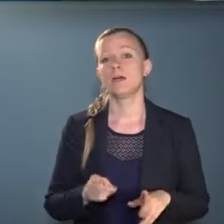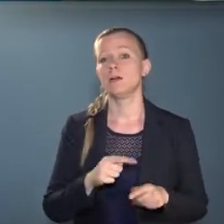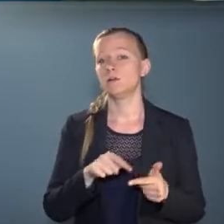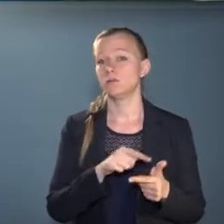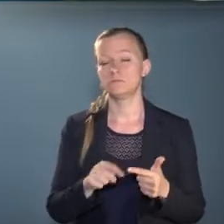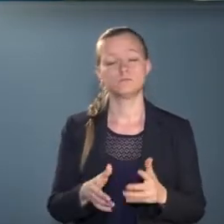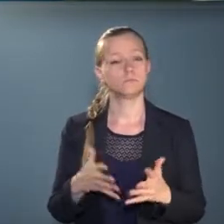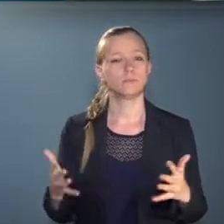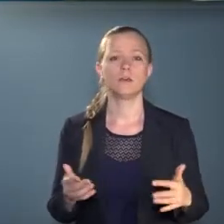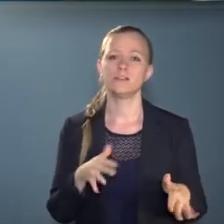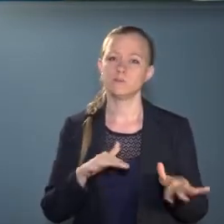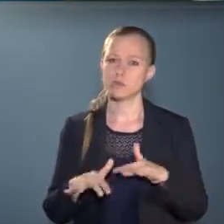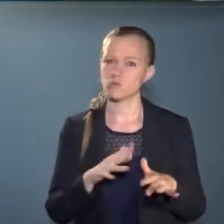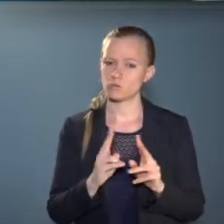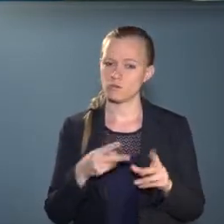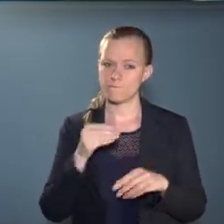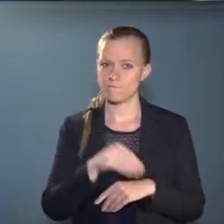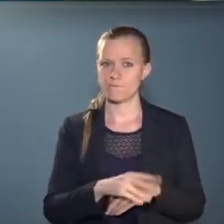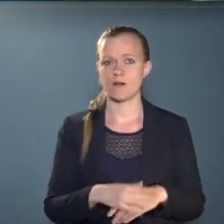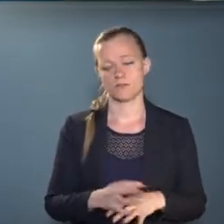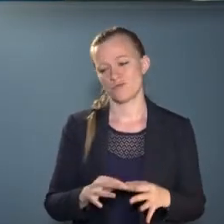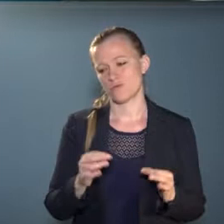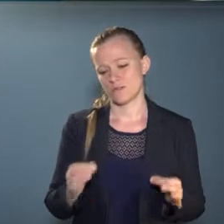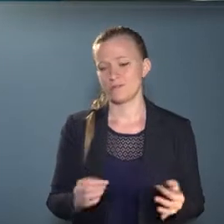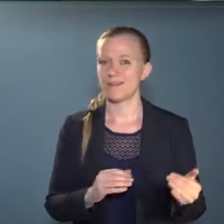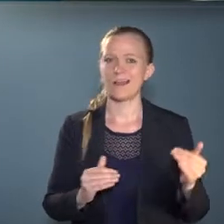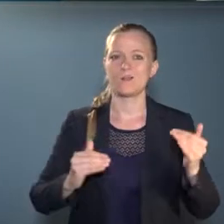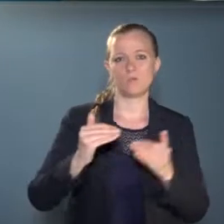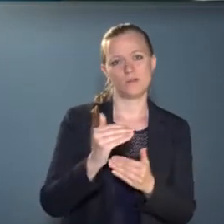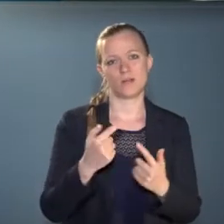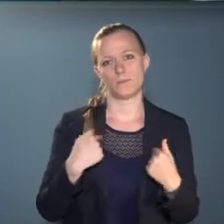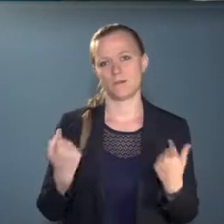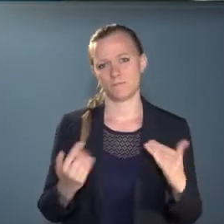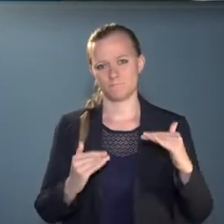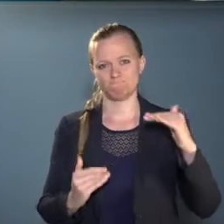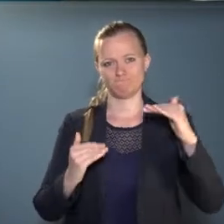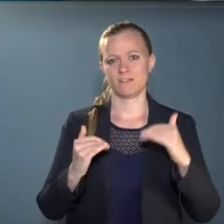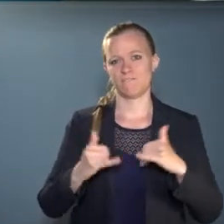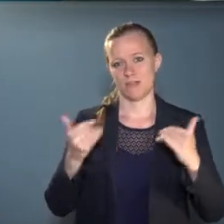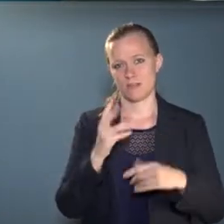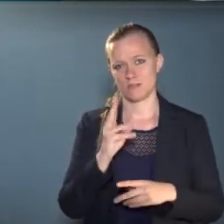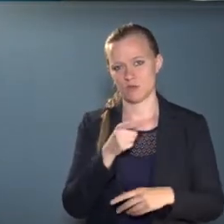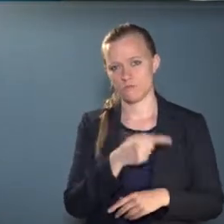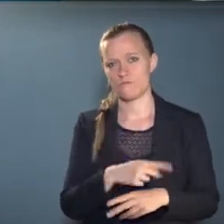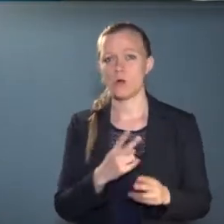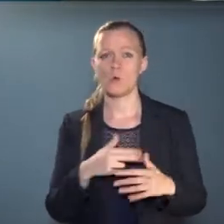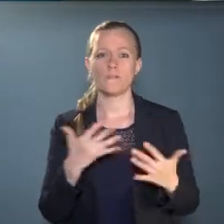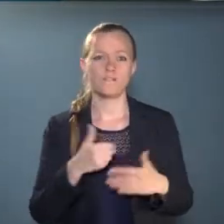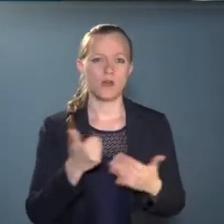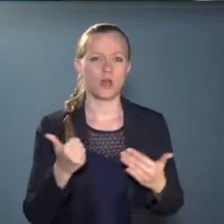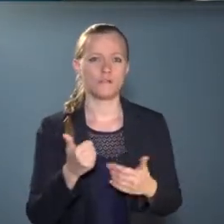nagyon jelentős infrastruktúrával rendelkeznek, és legyünk őszinték, előrébb járnak bizonyos fejlesztésekben, mint mi. 50-60